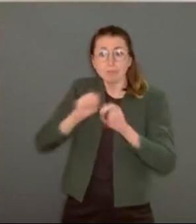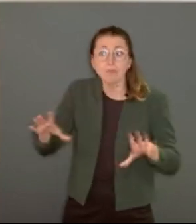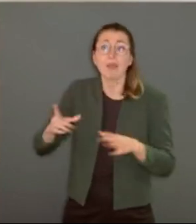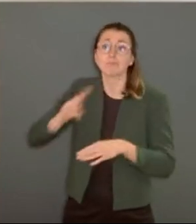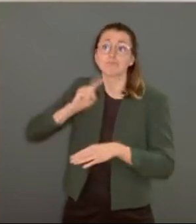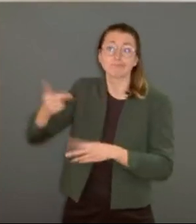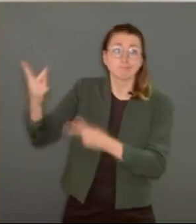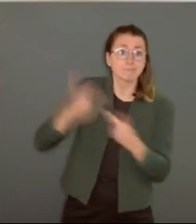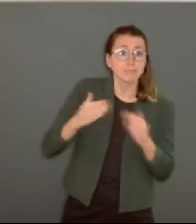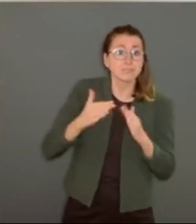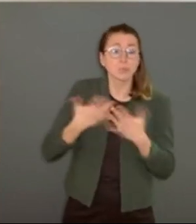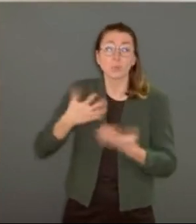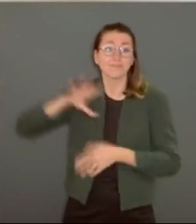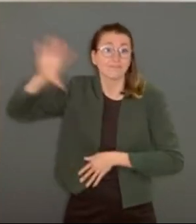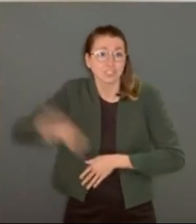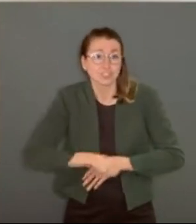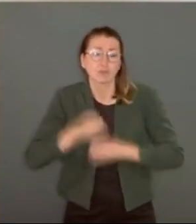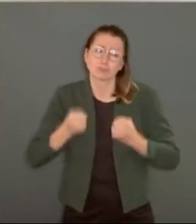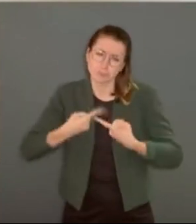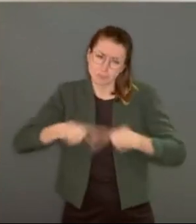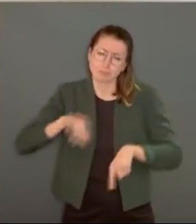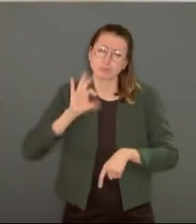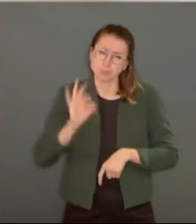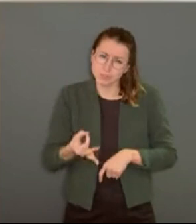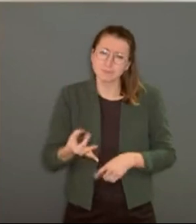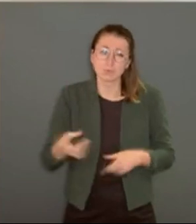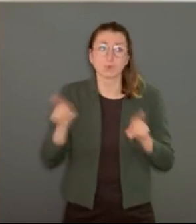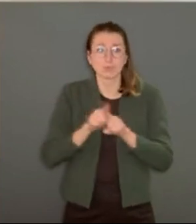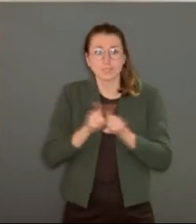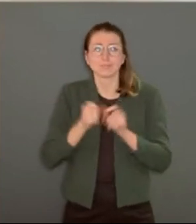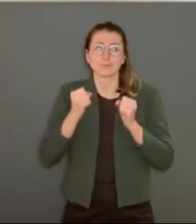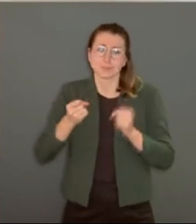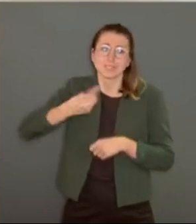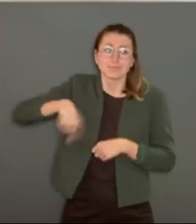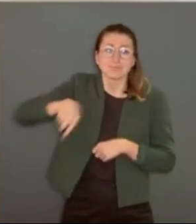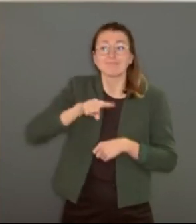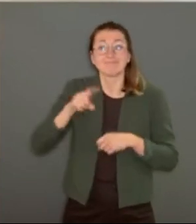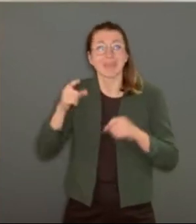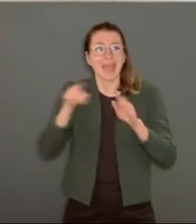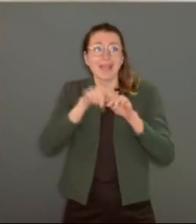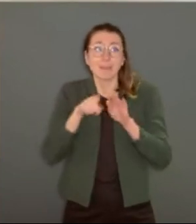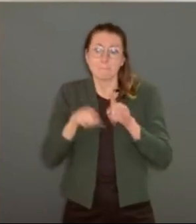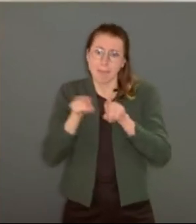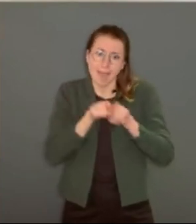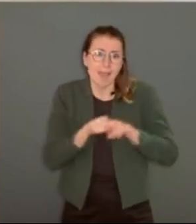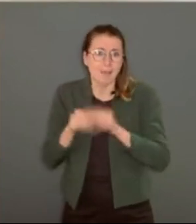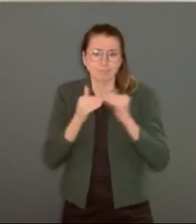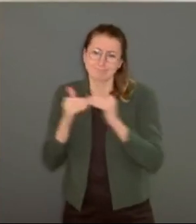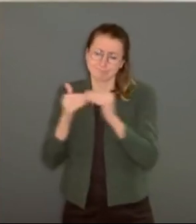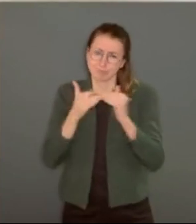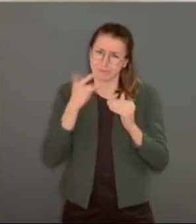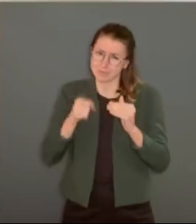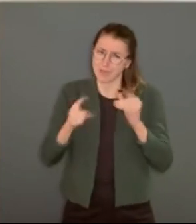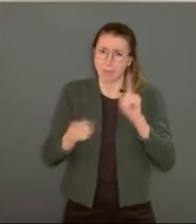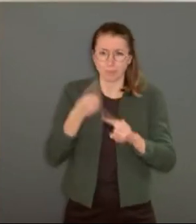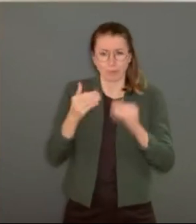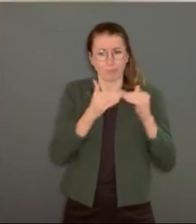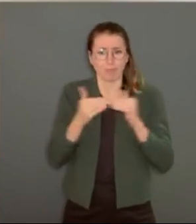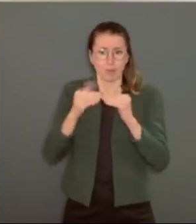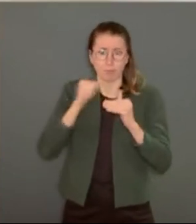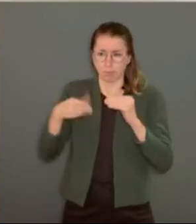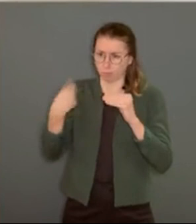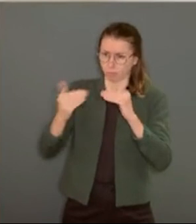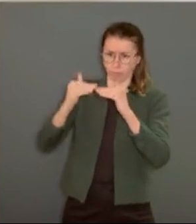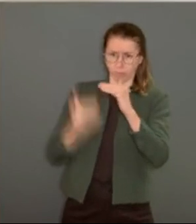tout faire pour garantir que les règles soient égales et équitables pour tous. Je tiens à répéter que